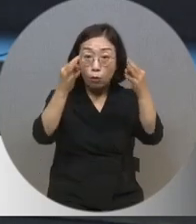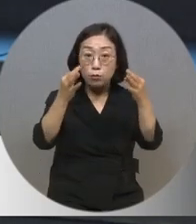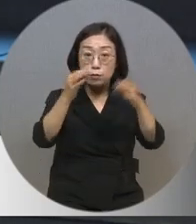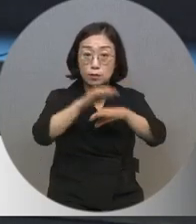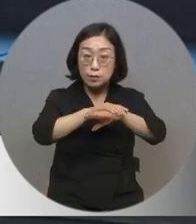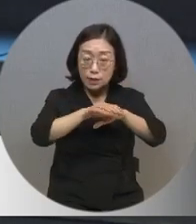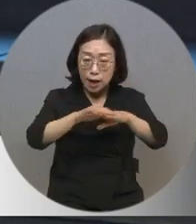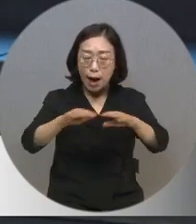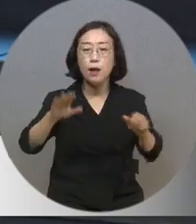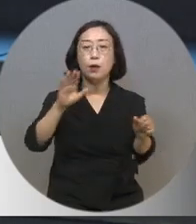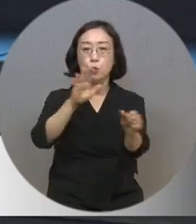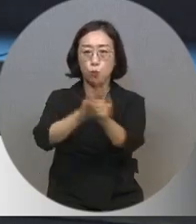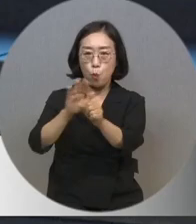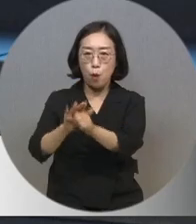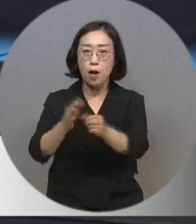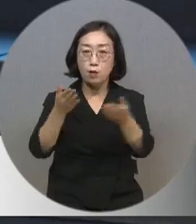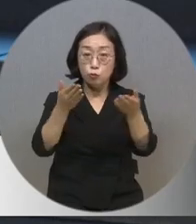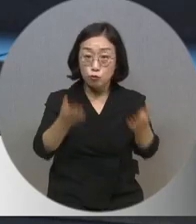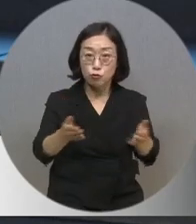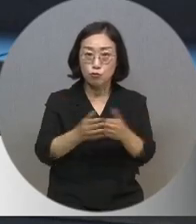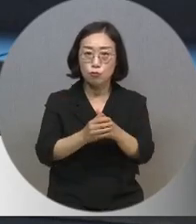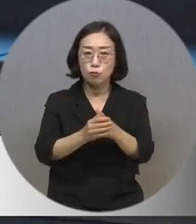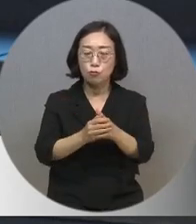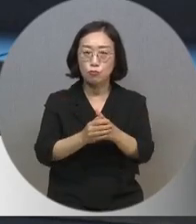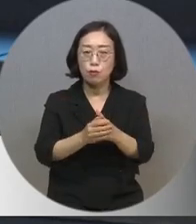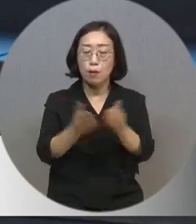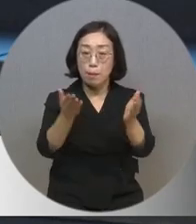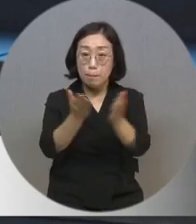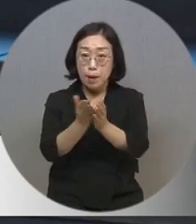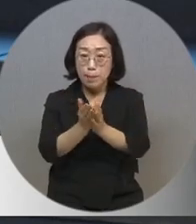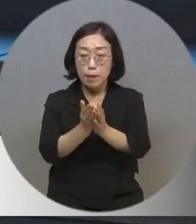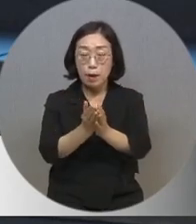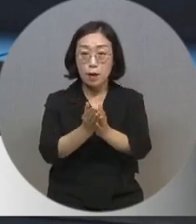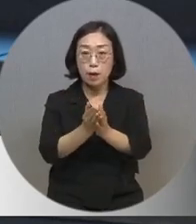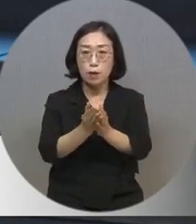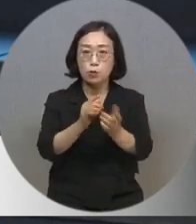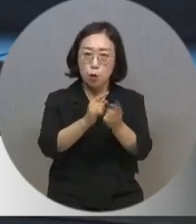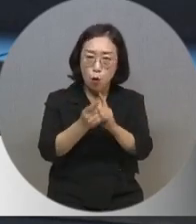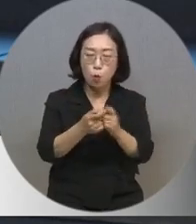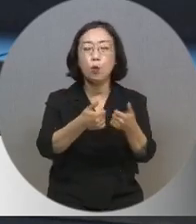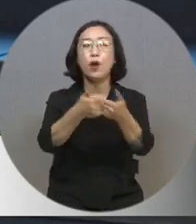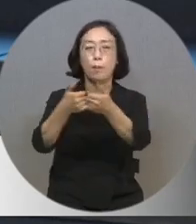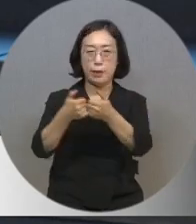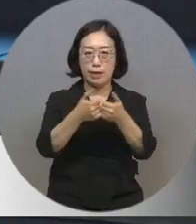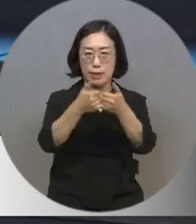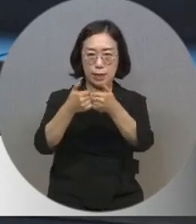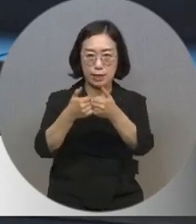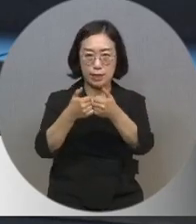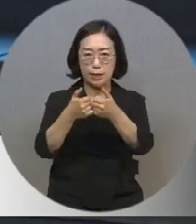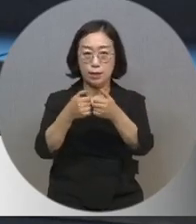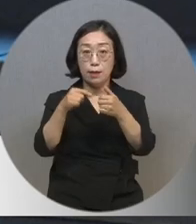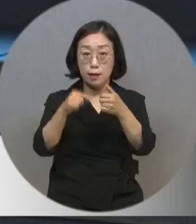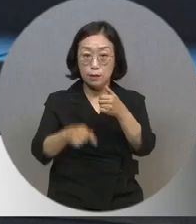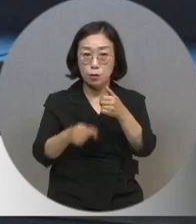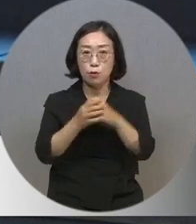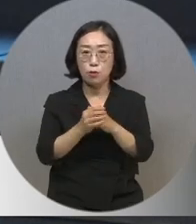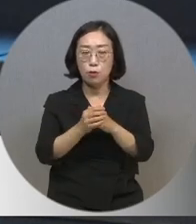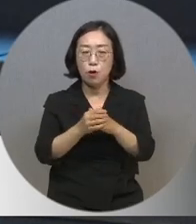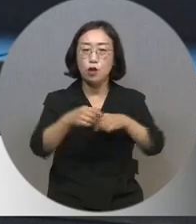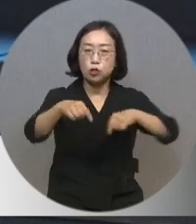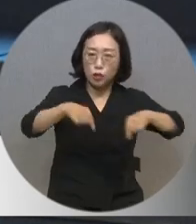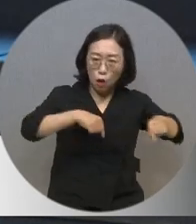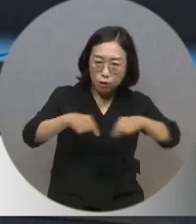노력들을 뒷받침할 수 있도록 보다 더 긴밀하게 부처 간에 협의해서 여러 가지 그